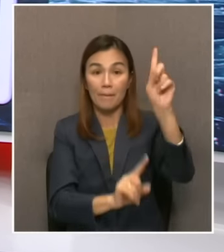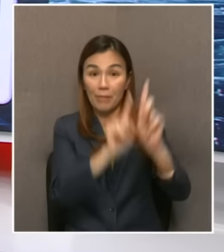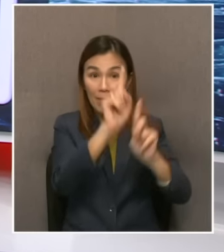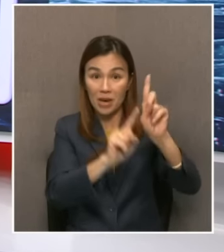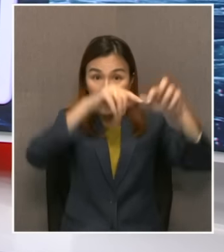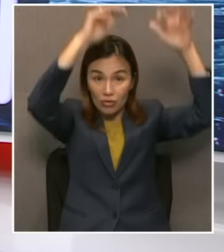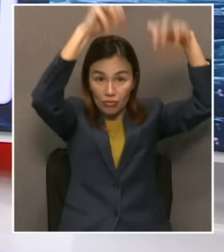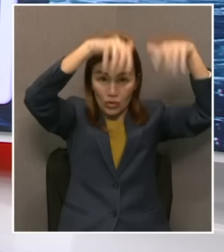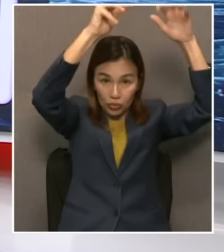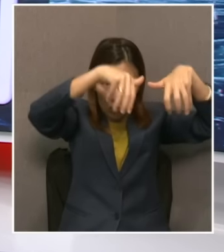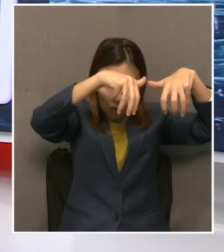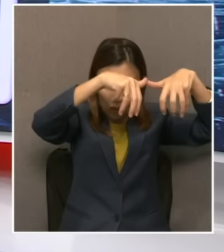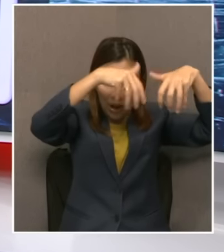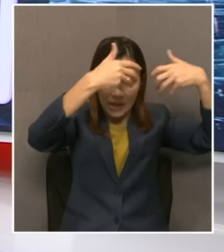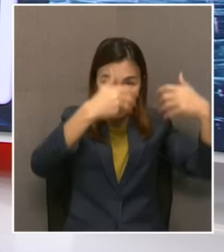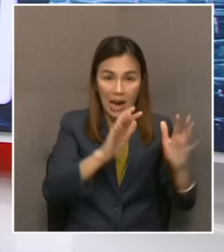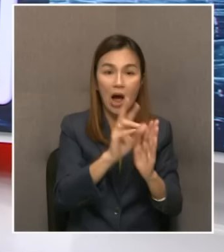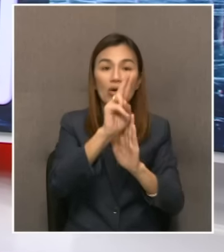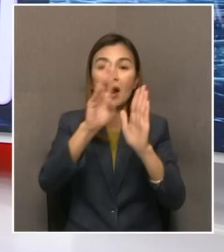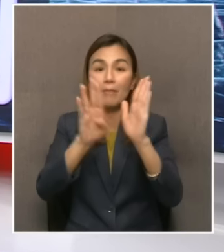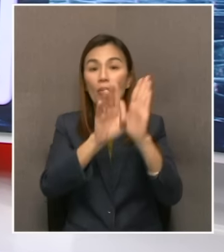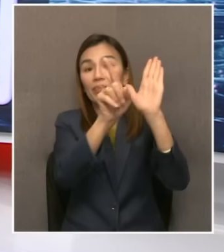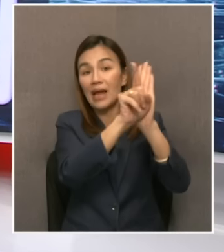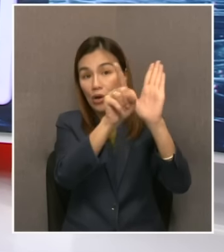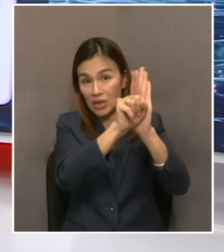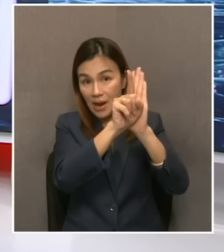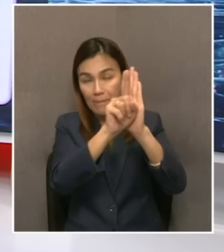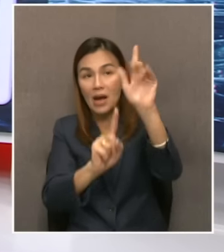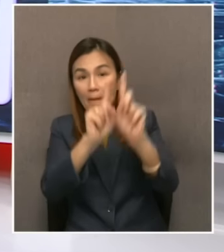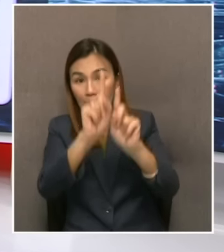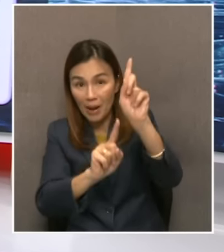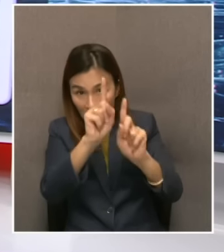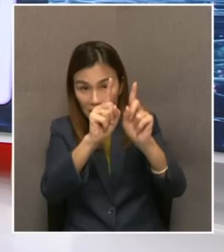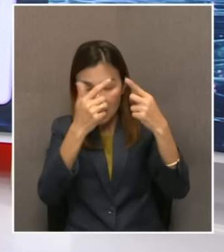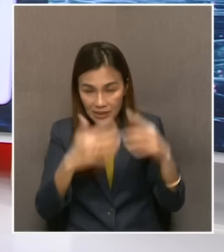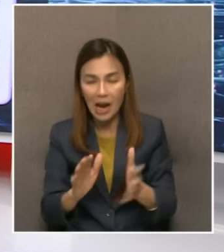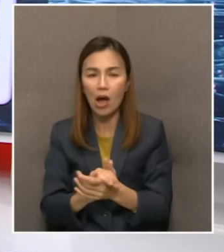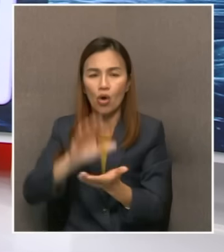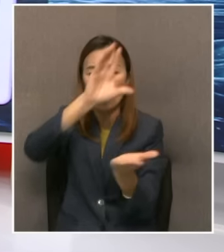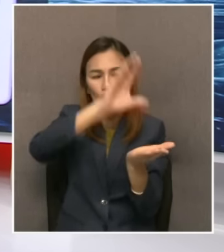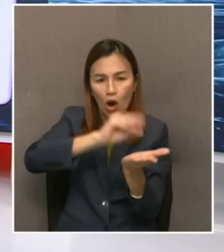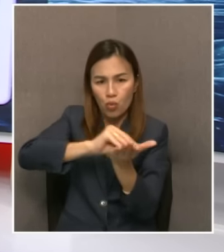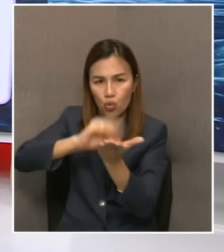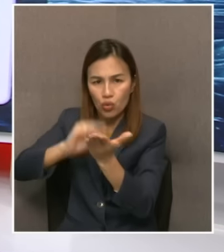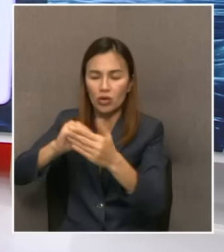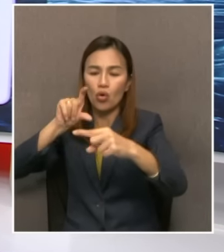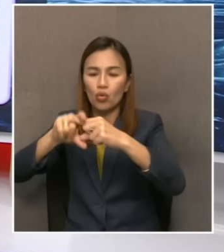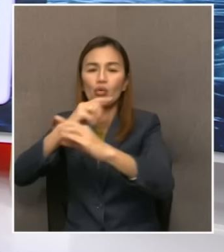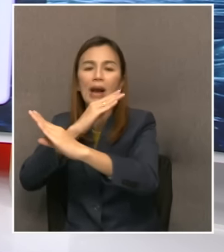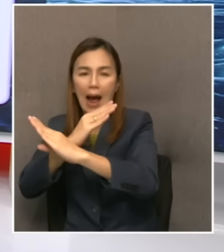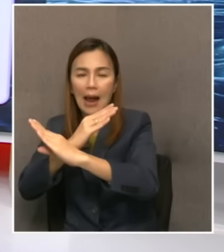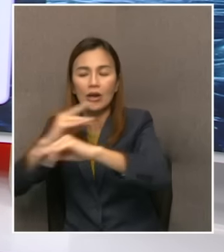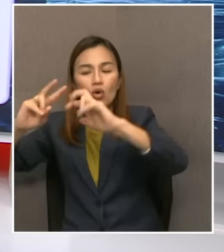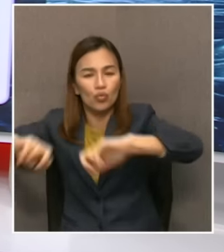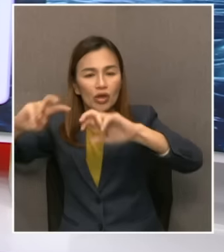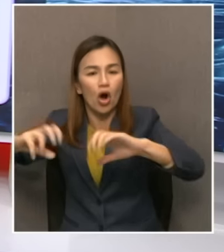จากภาคพื้นนะคะจากระบบดาวเทียมที่มาจากชั้นบรรยากาศรวมถึงระบบโทรมาตรที่เป็นข้อมูลนำเอามาวิเคราะ